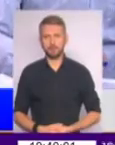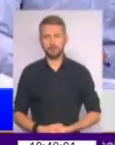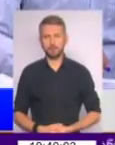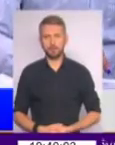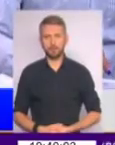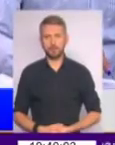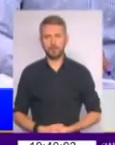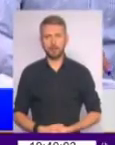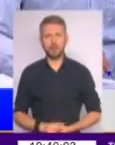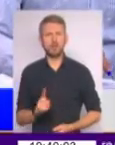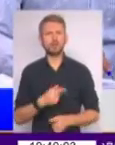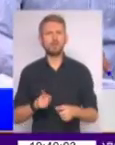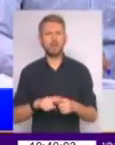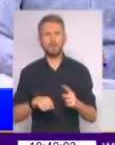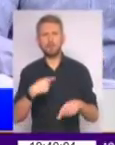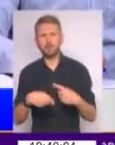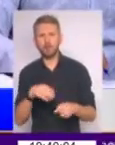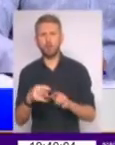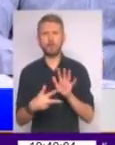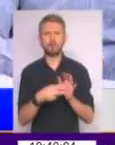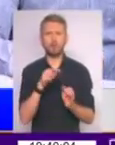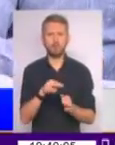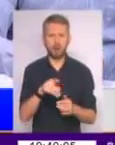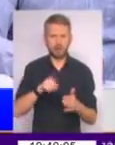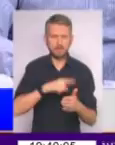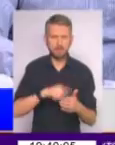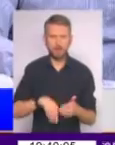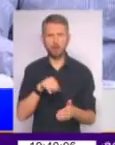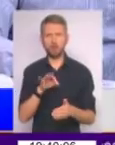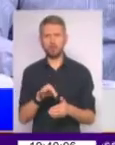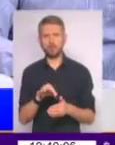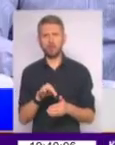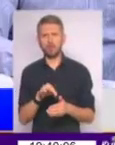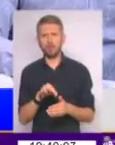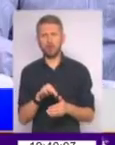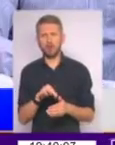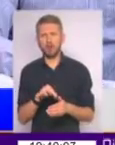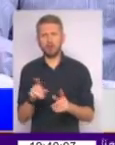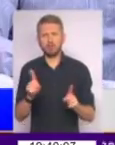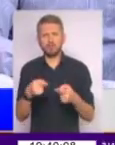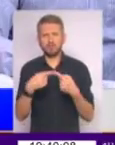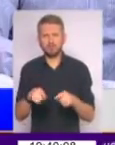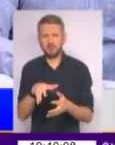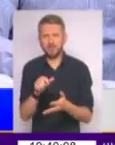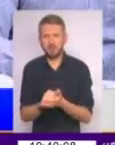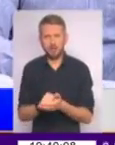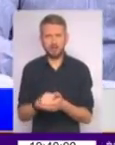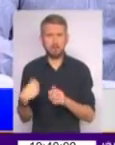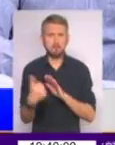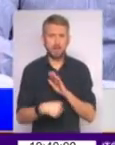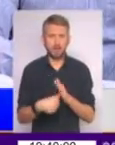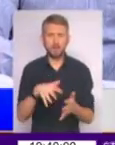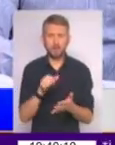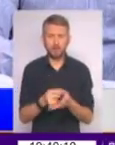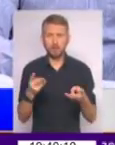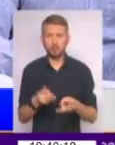Ну что вот, вот это постоянно? То 8 марта снимают, то за стричкой занимаетесь. Безделием. Заняться нужно, дать